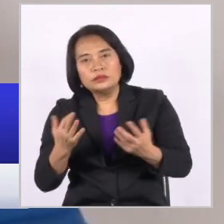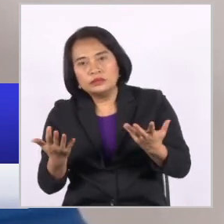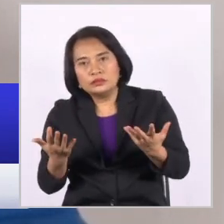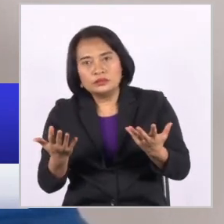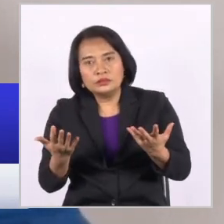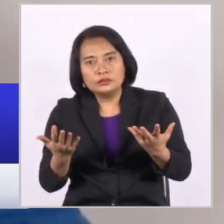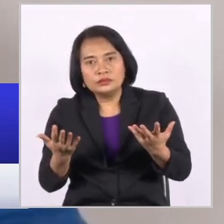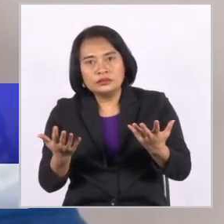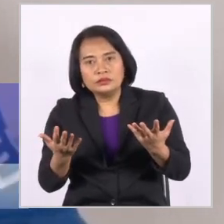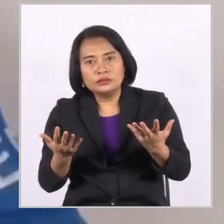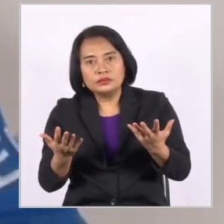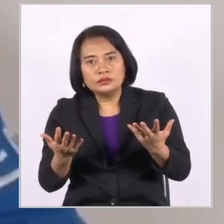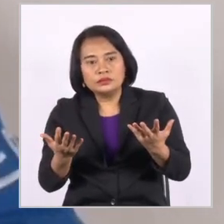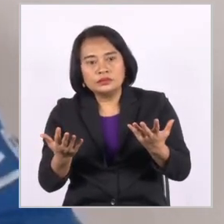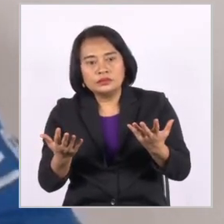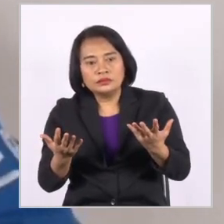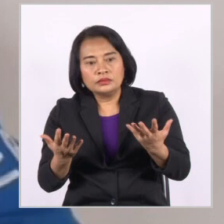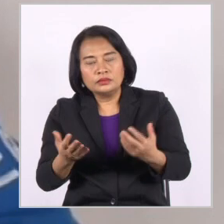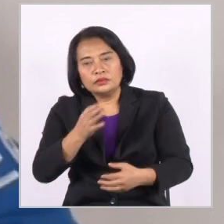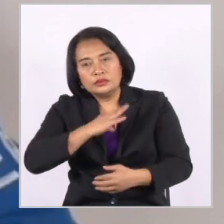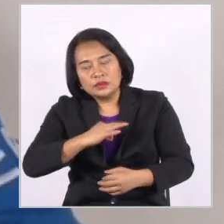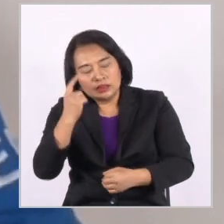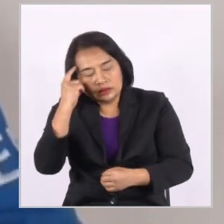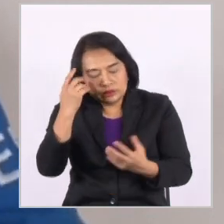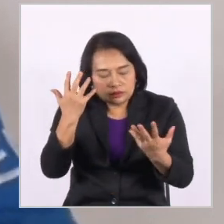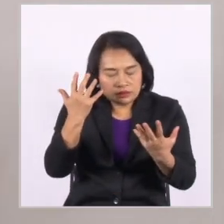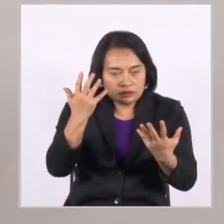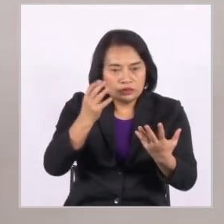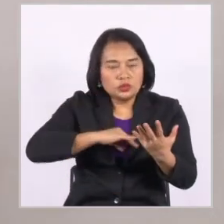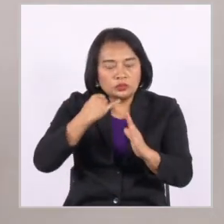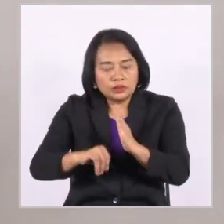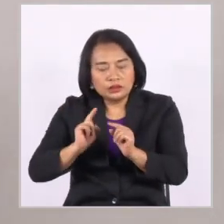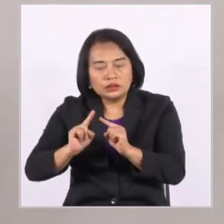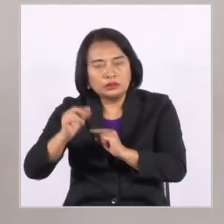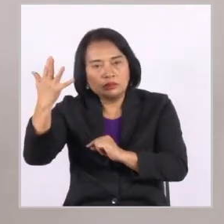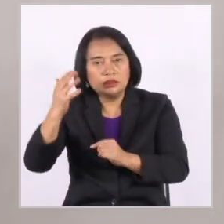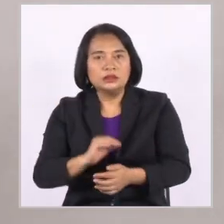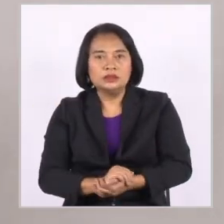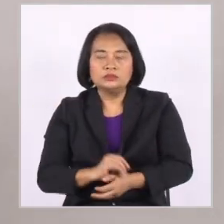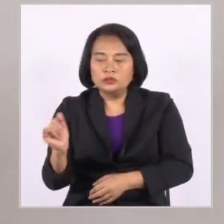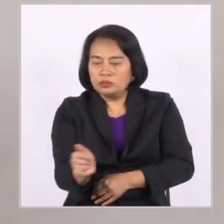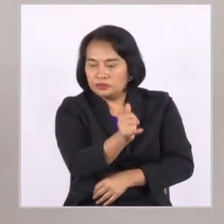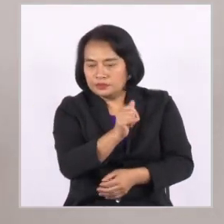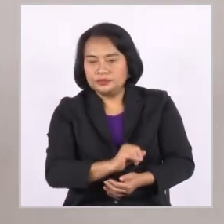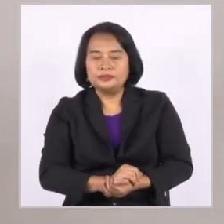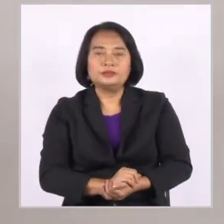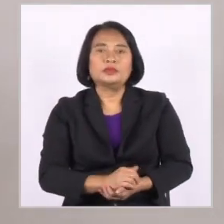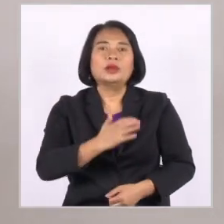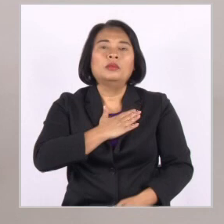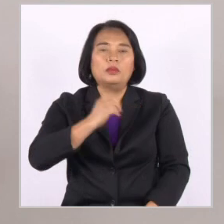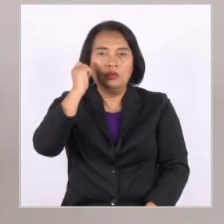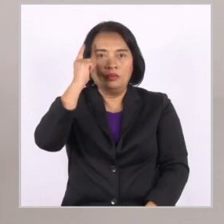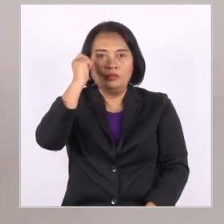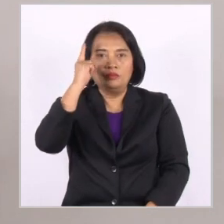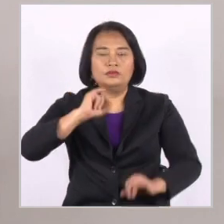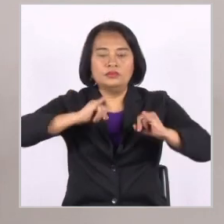าเรียกว่าจิตสำนึกหรือไม่มีความรู้สึกผิด ก็เข้าใจในมุมของเจ้าของคน